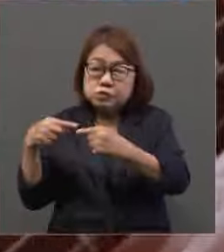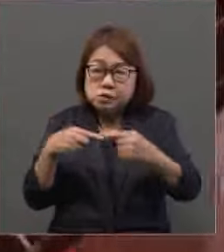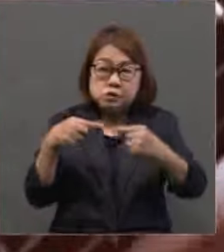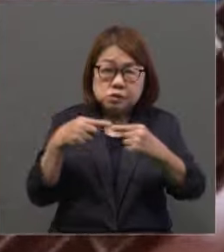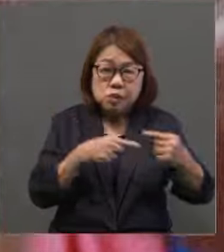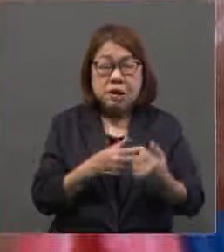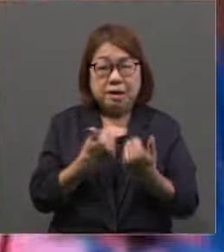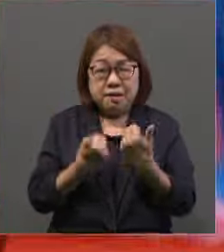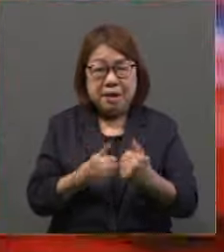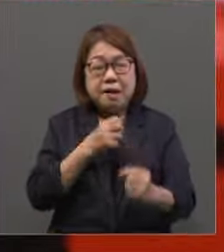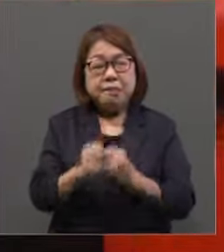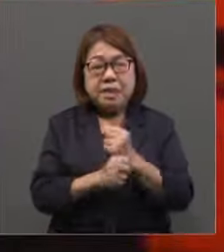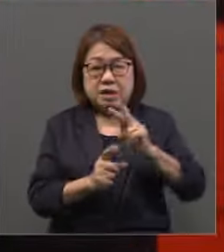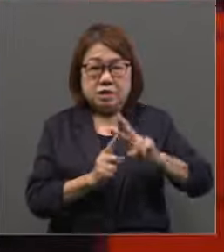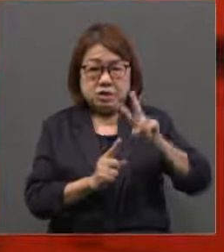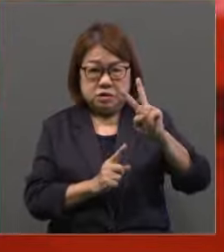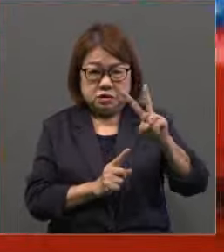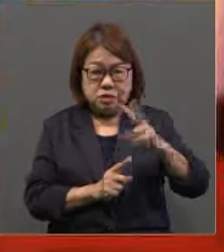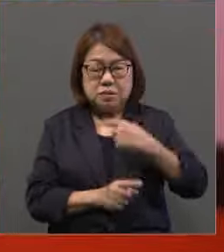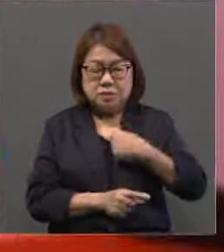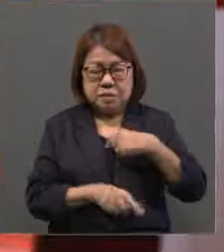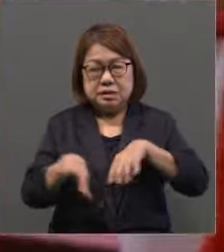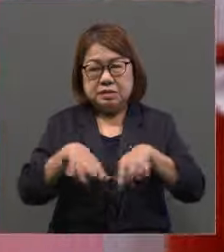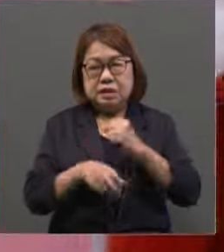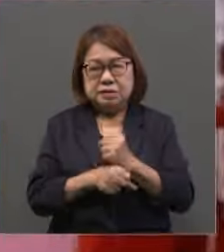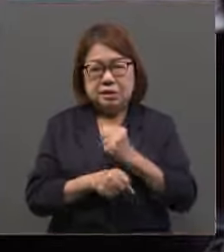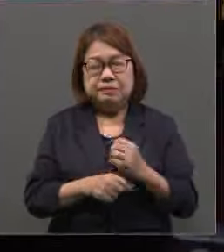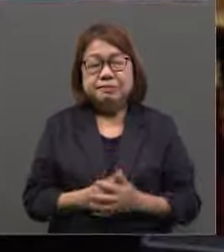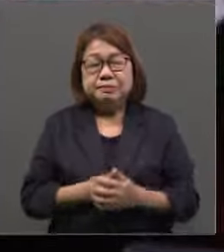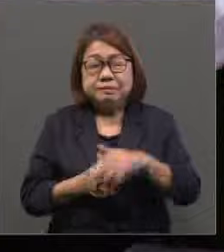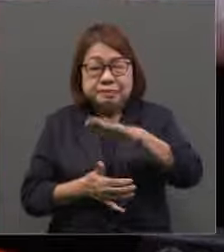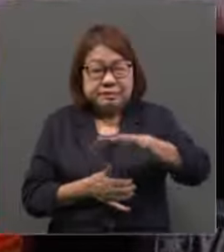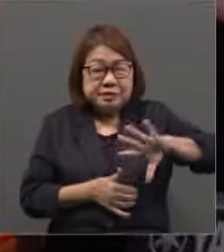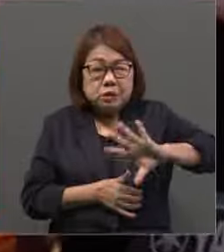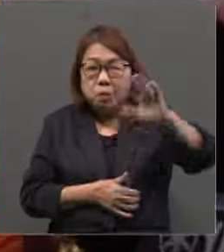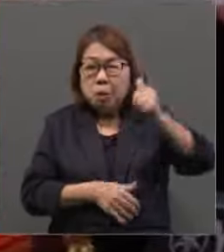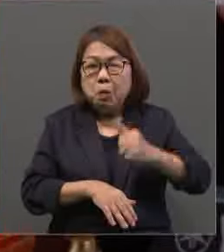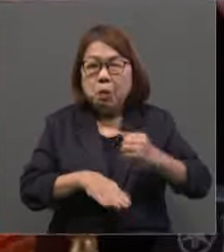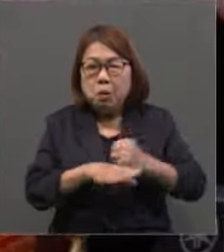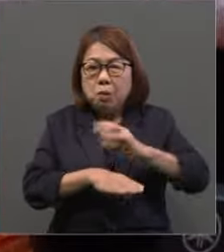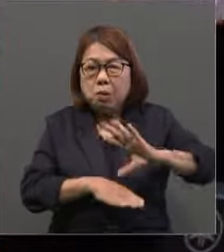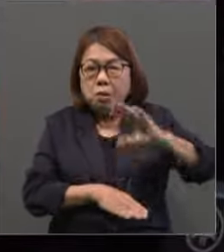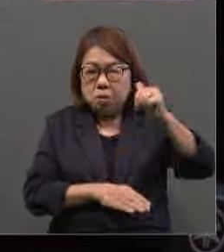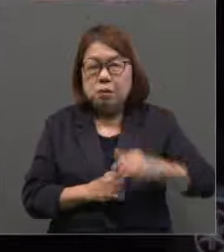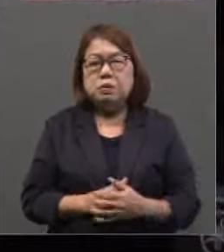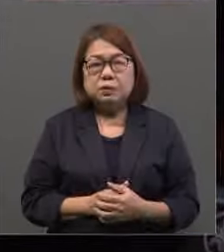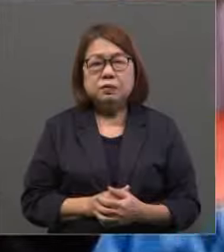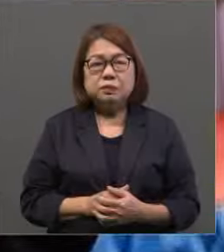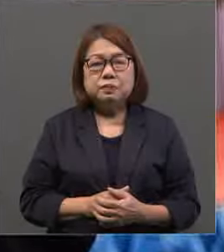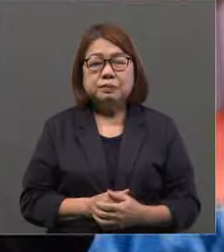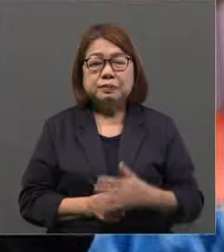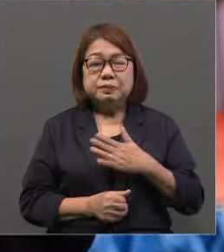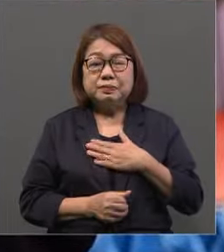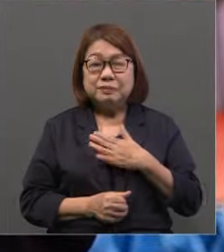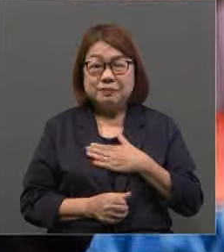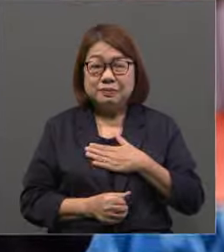ถือว่าเป็นปีที่2ที่เราดำเนินการและเด็กก็พัฒนาการอย่างดีก็ถือว่าเรา